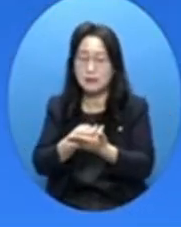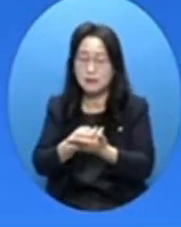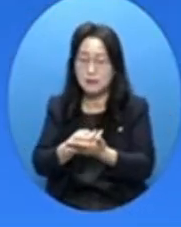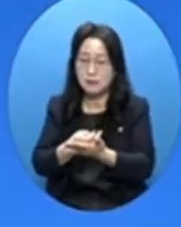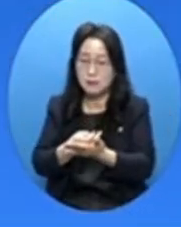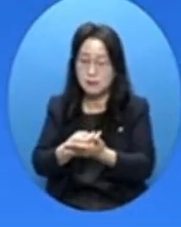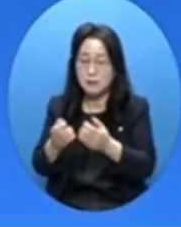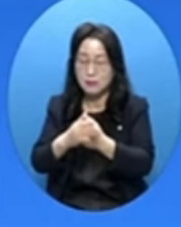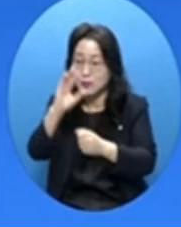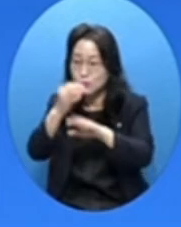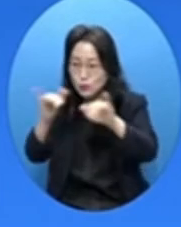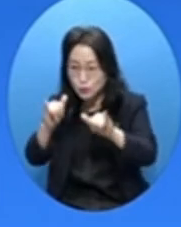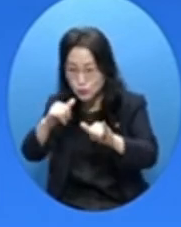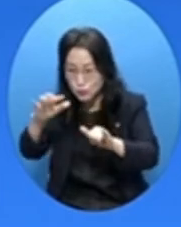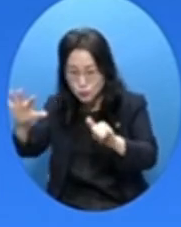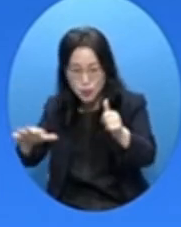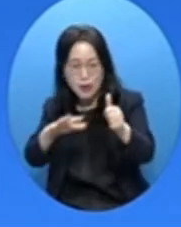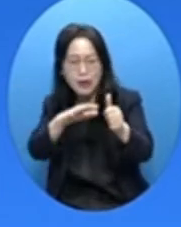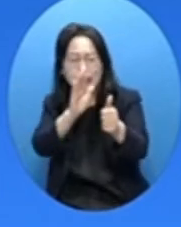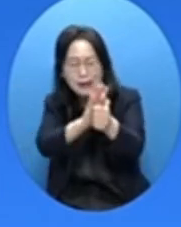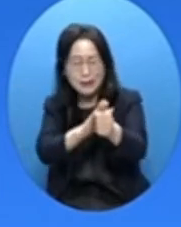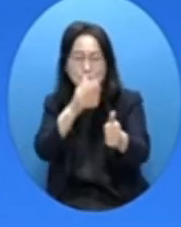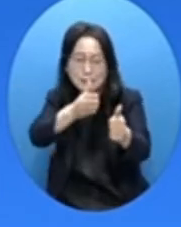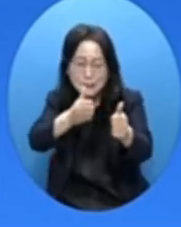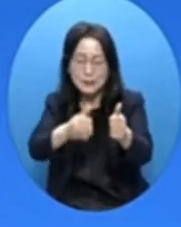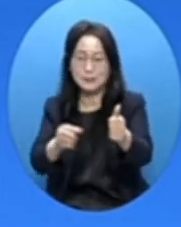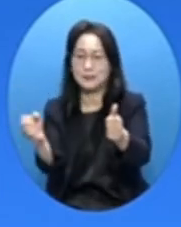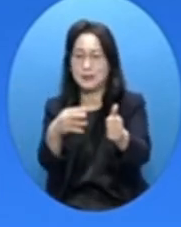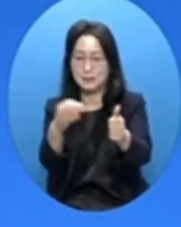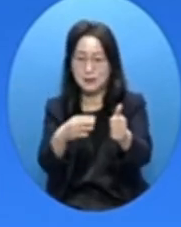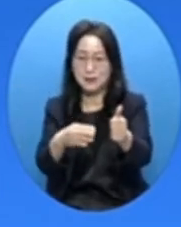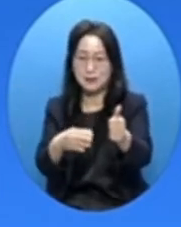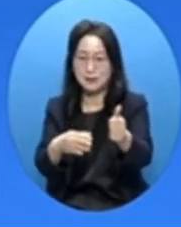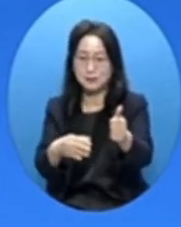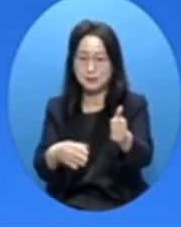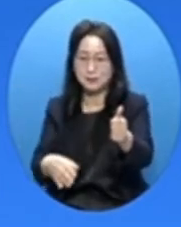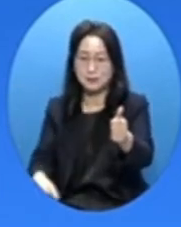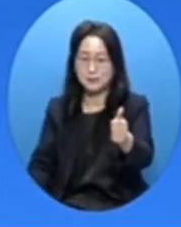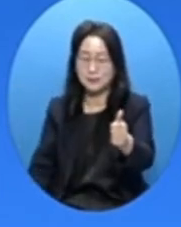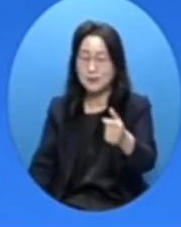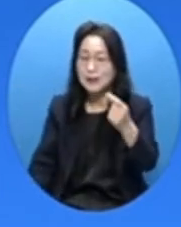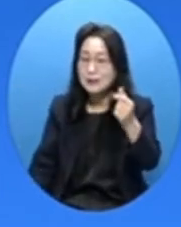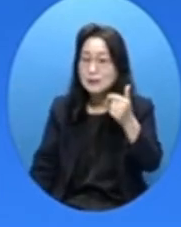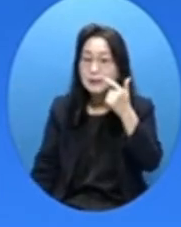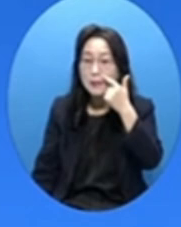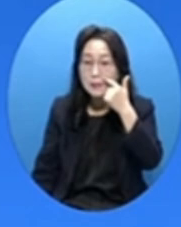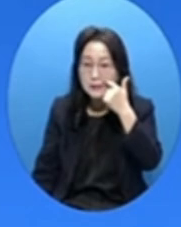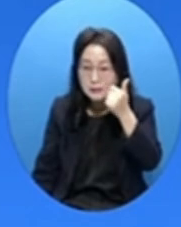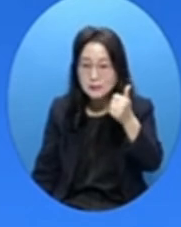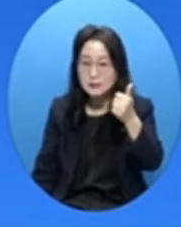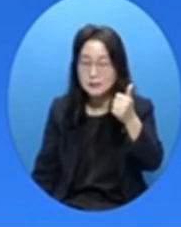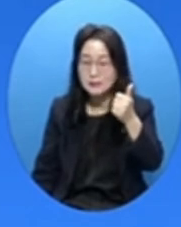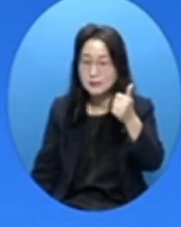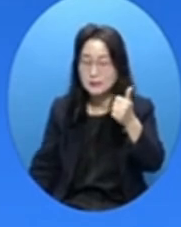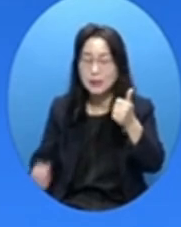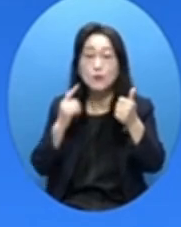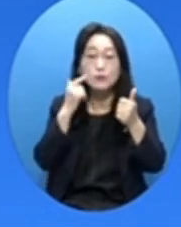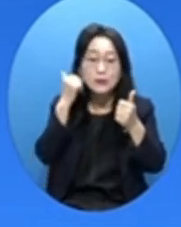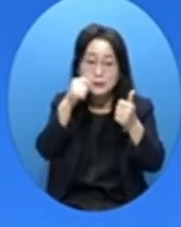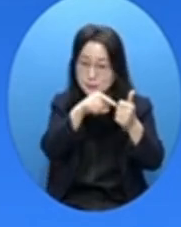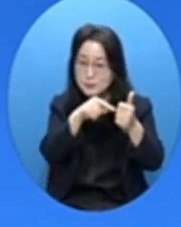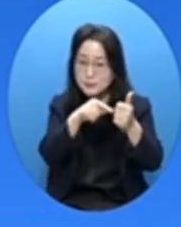식구들이 그러지 말라고 말리니 까 예 착안 아버님 이경준 목사님이